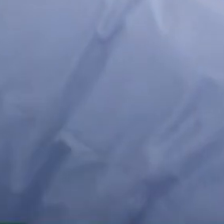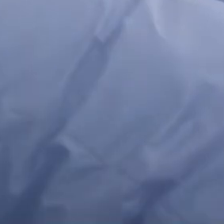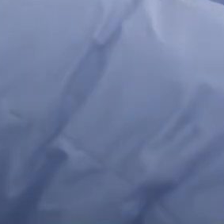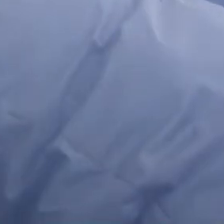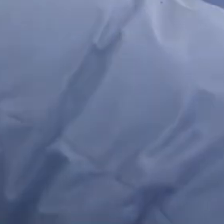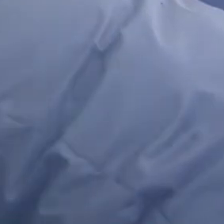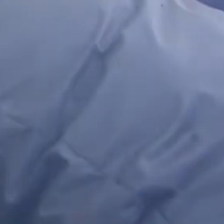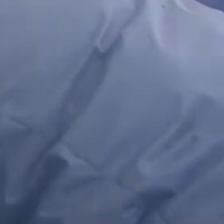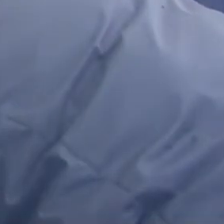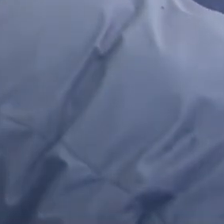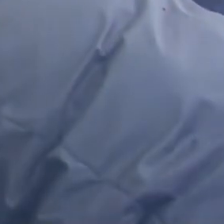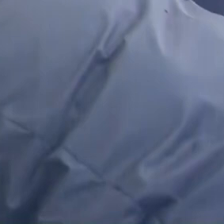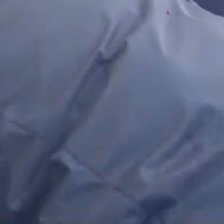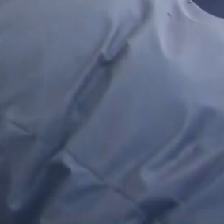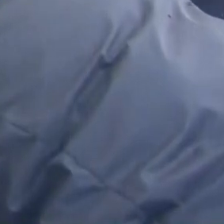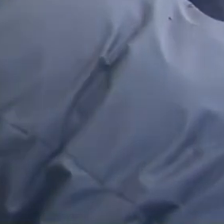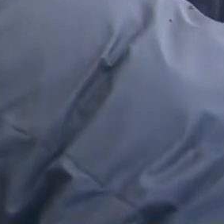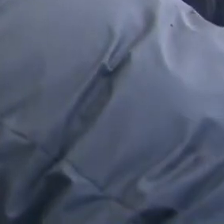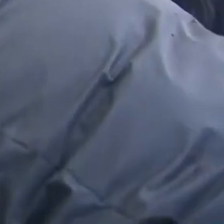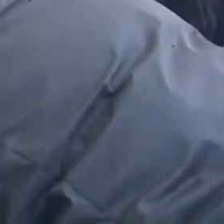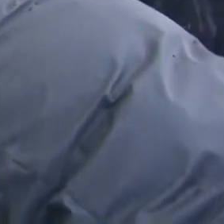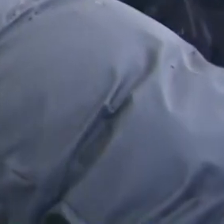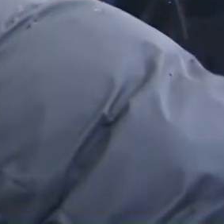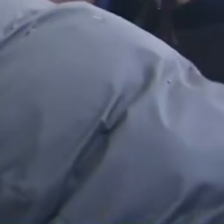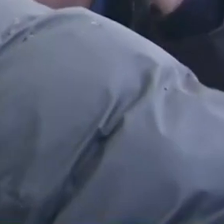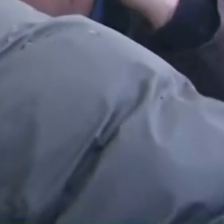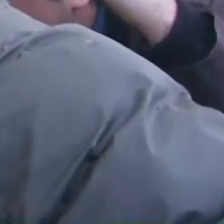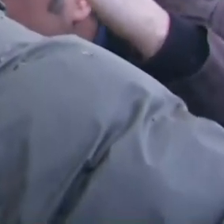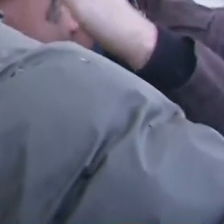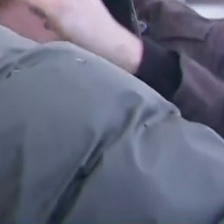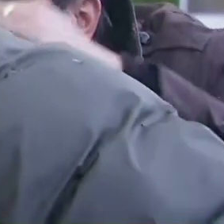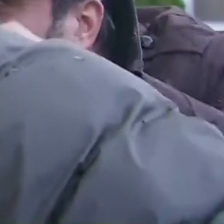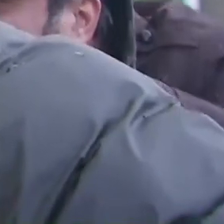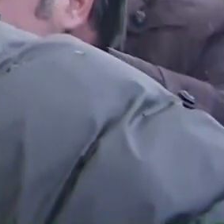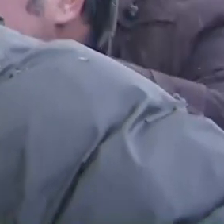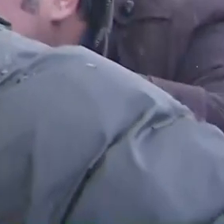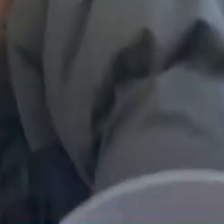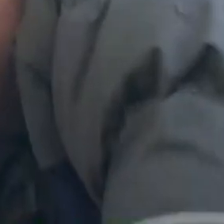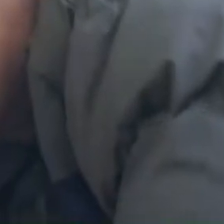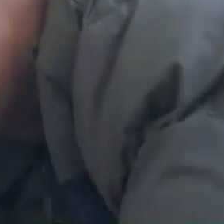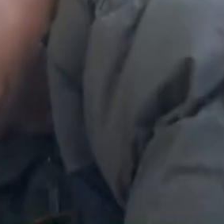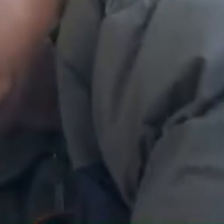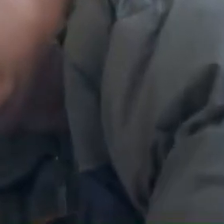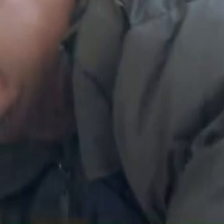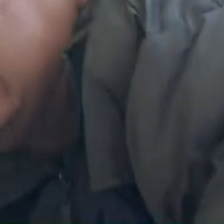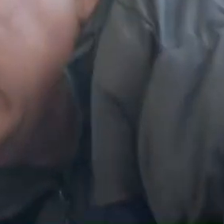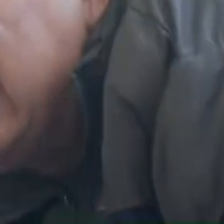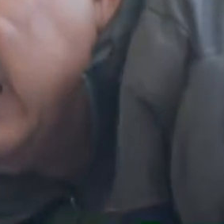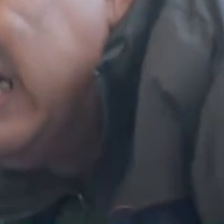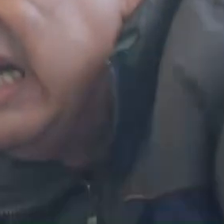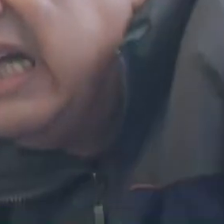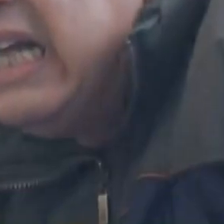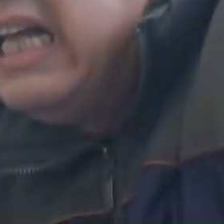Yavaşça kafalarını kaldırıp enkaza baktılar. Yarı korku, yarı tedirginlikle. Sarp dehşete kapılmış bir halde gözlerini kocaman